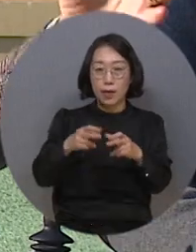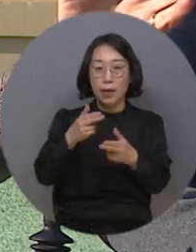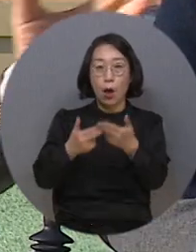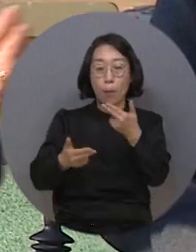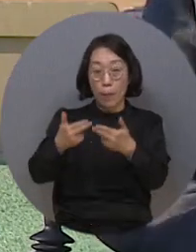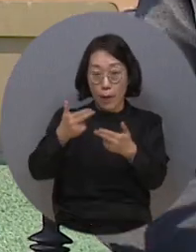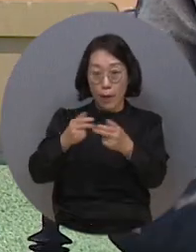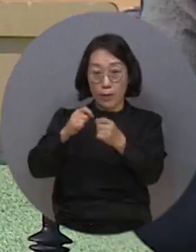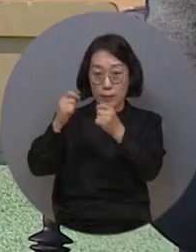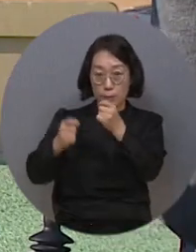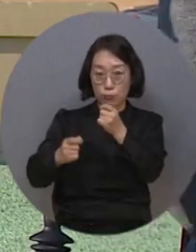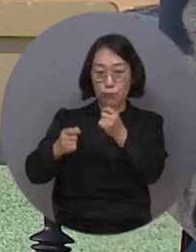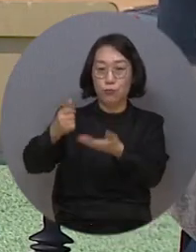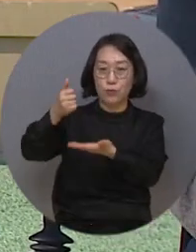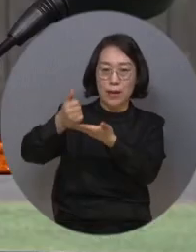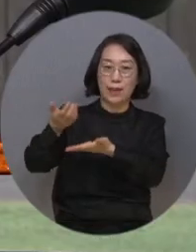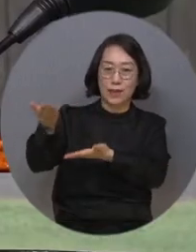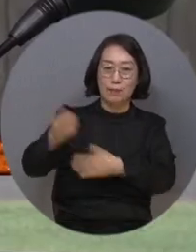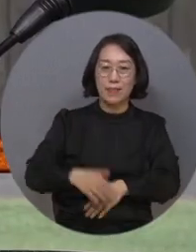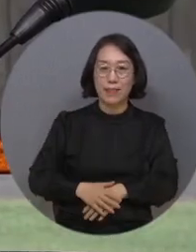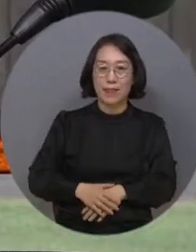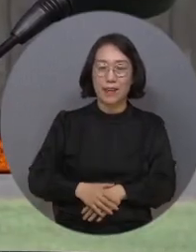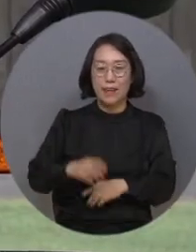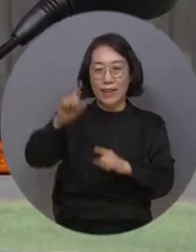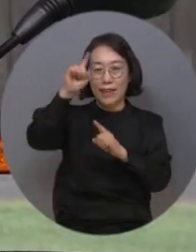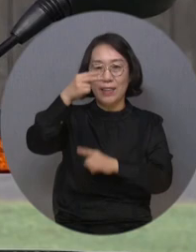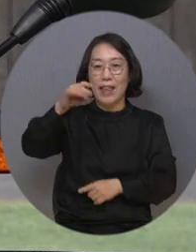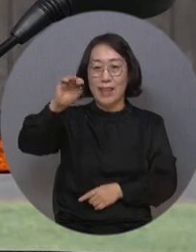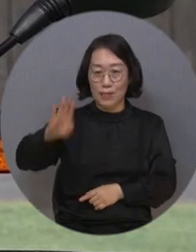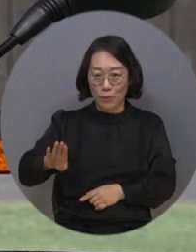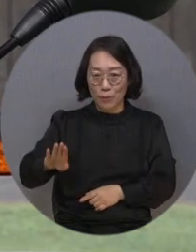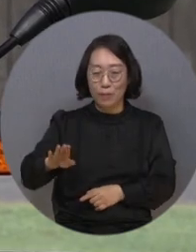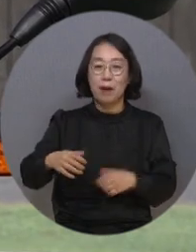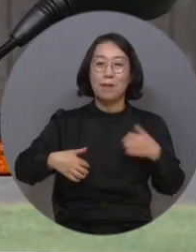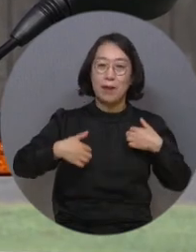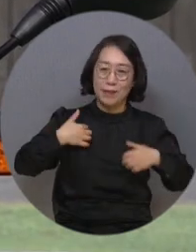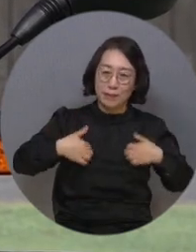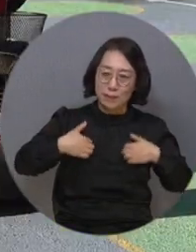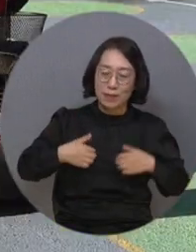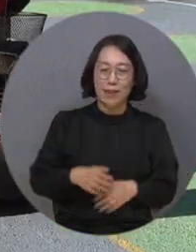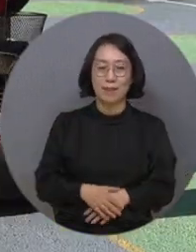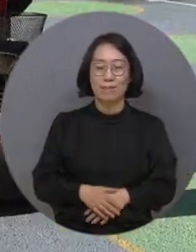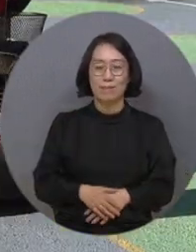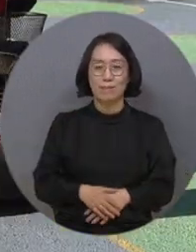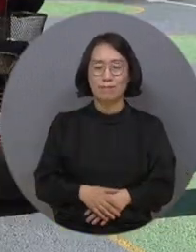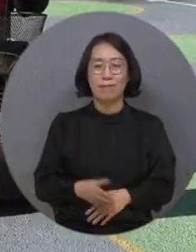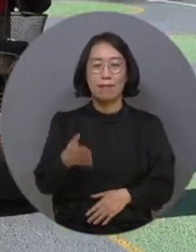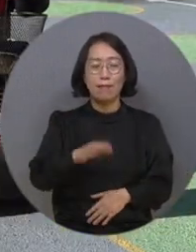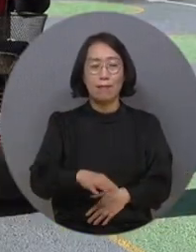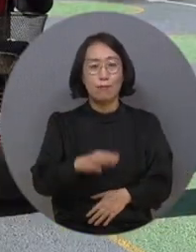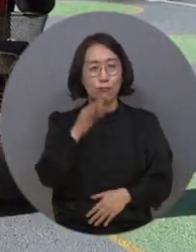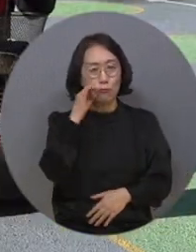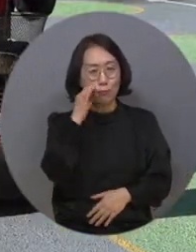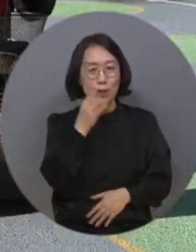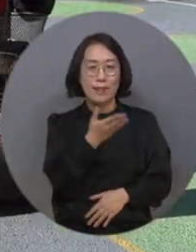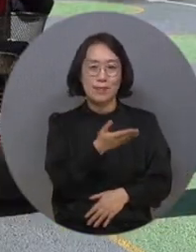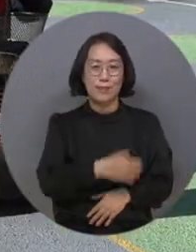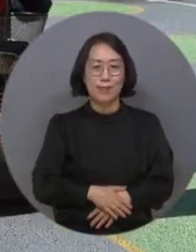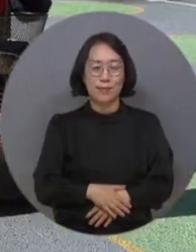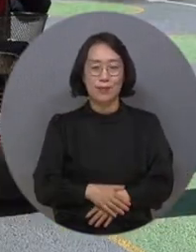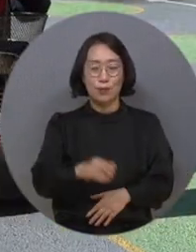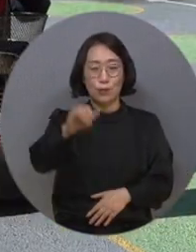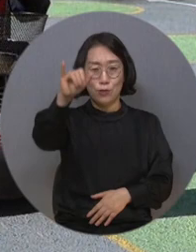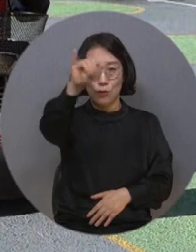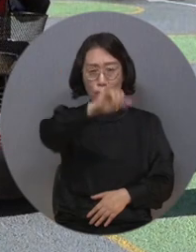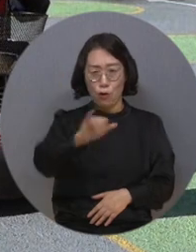관악구 지회장님이십니다. 이대서입니다. 안녕하세요. 이대서입니다. 네. 아, 네. 근데 궁금한 게 하나 있어요. 아니 전국